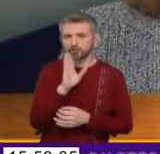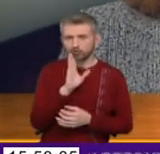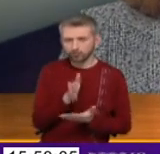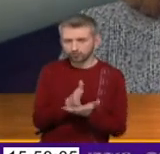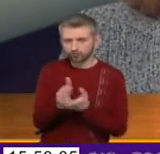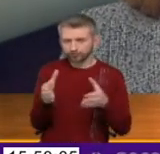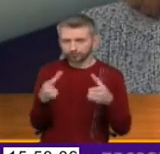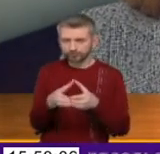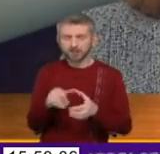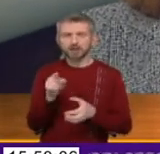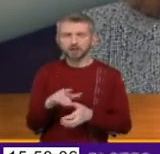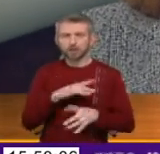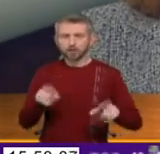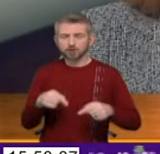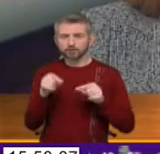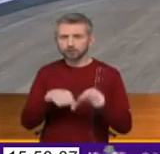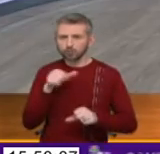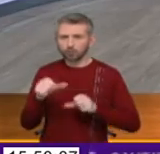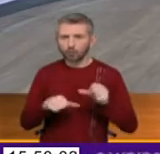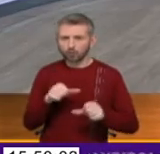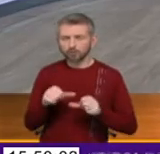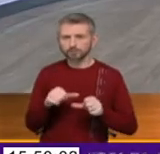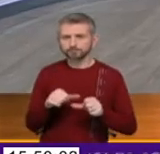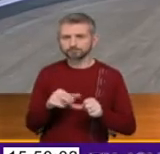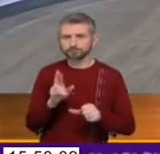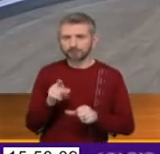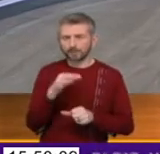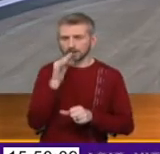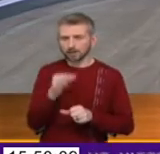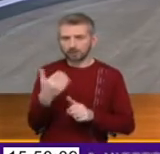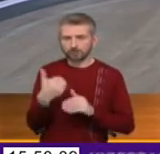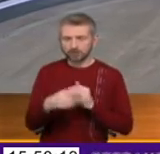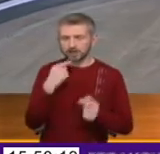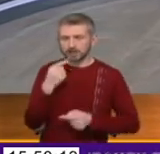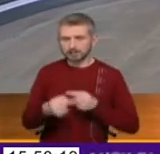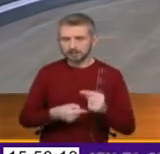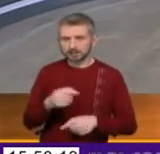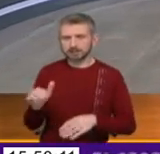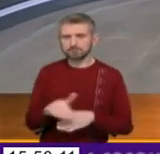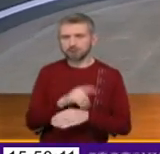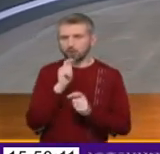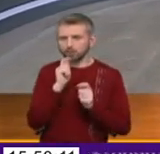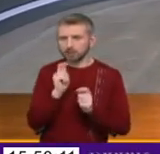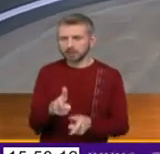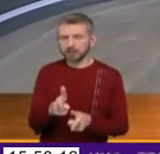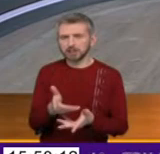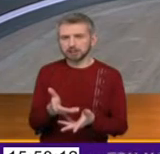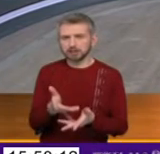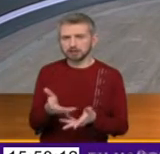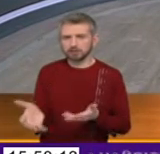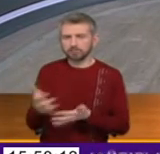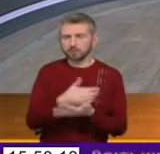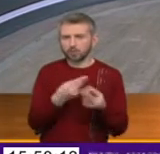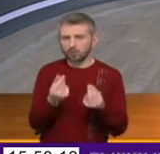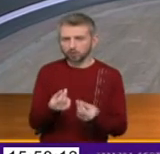Ви організовували цього року, як ви зазначили вже, традиційний благодійний збір